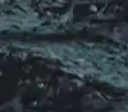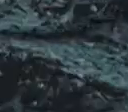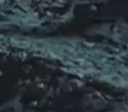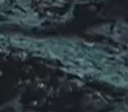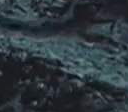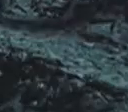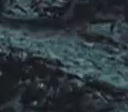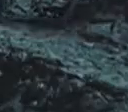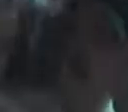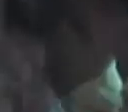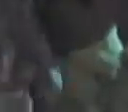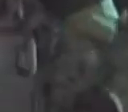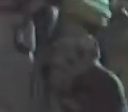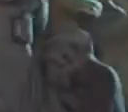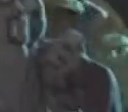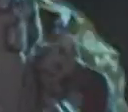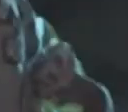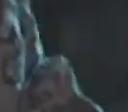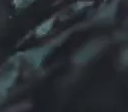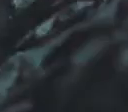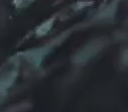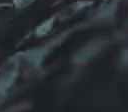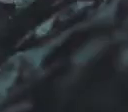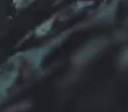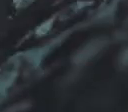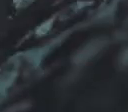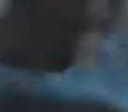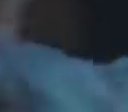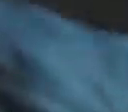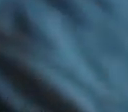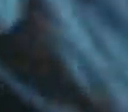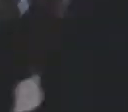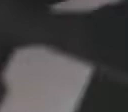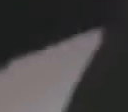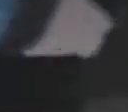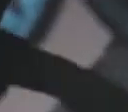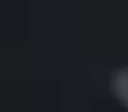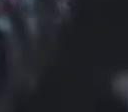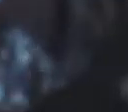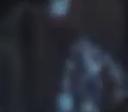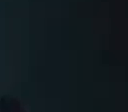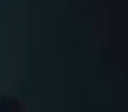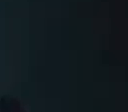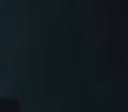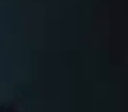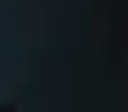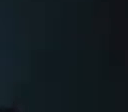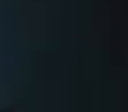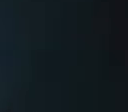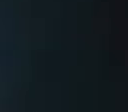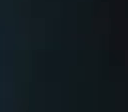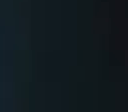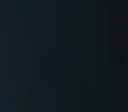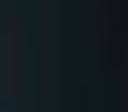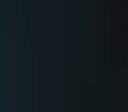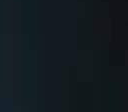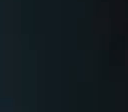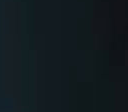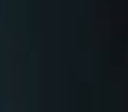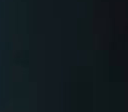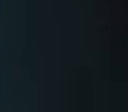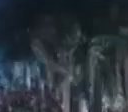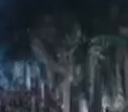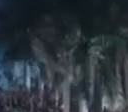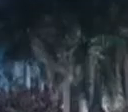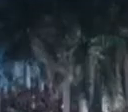بينهم، حبهم لبلدهم هو اللي مخلي إيدهم في إيد بعض كل لما بيقربوا من بعض بيوصلوا